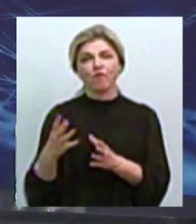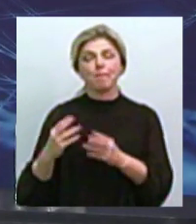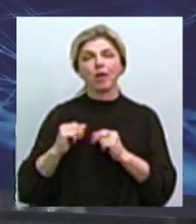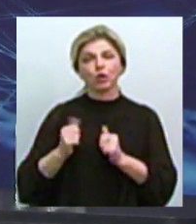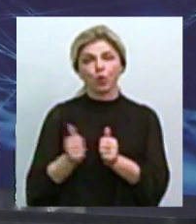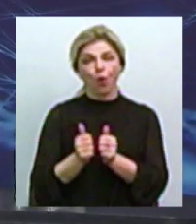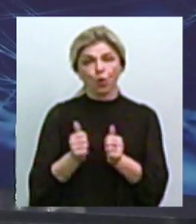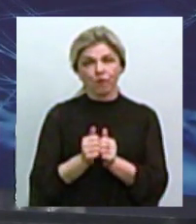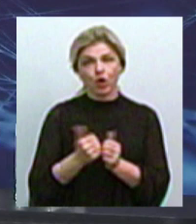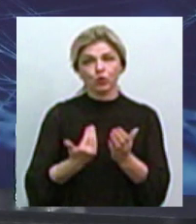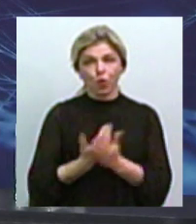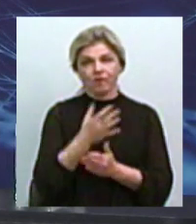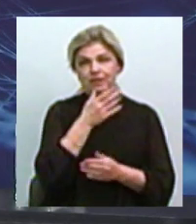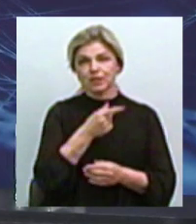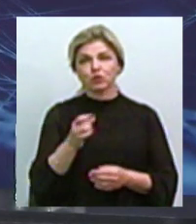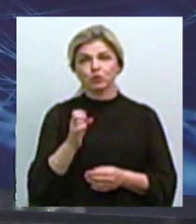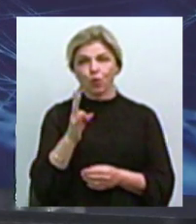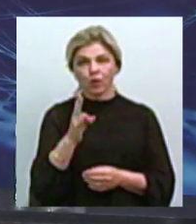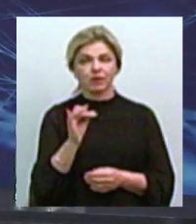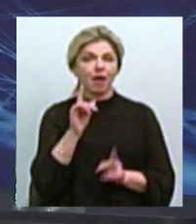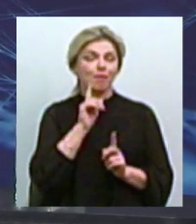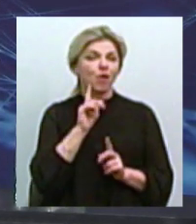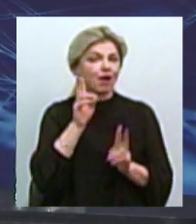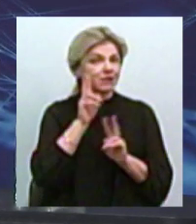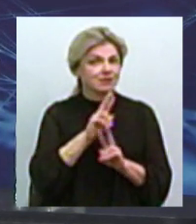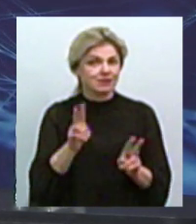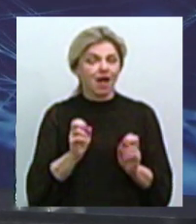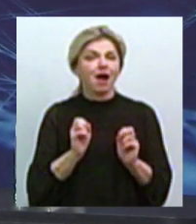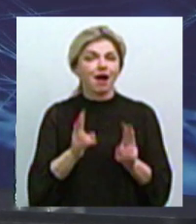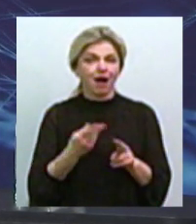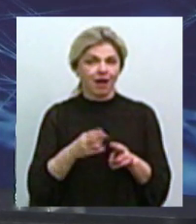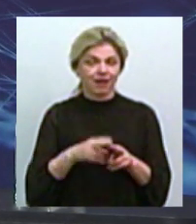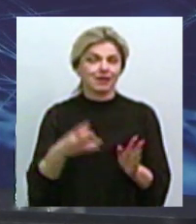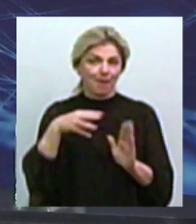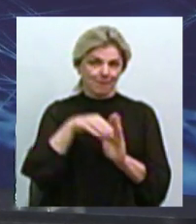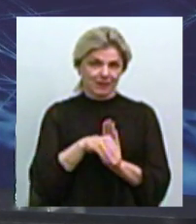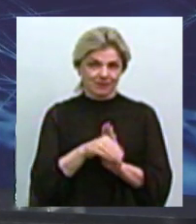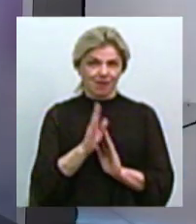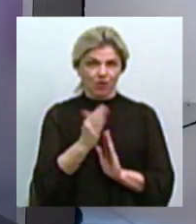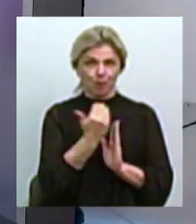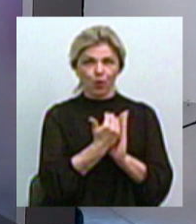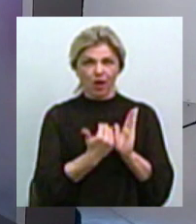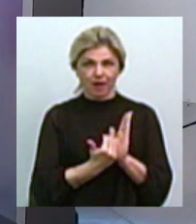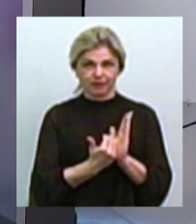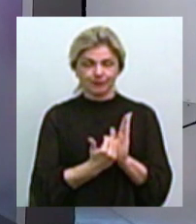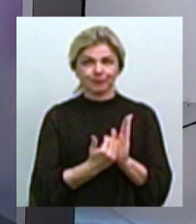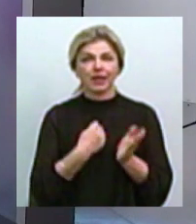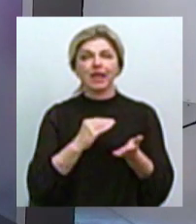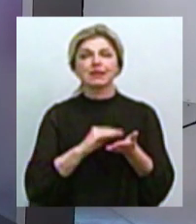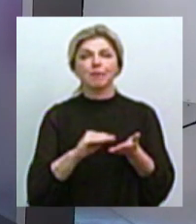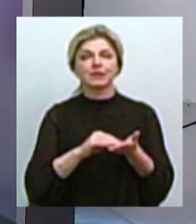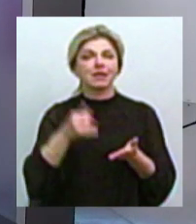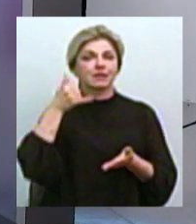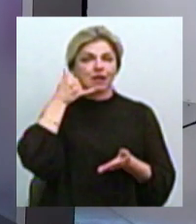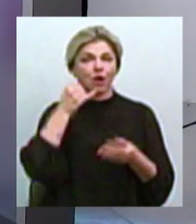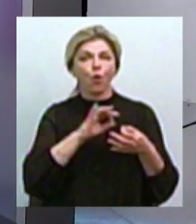сезон, и мы уже так даже не знаем пока, как это все вместить в проект. Ми записали телефоном коментар